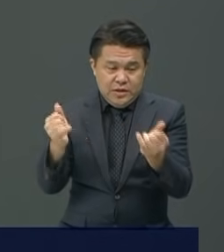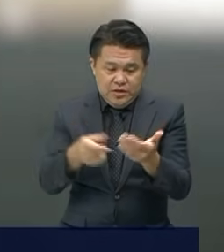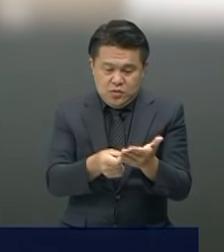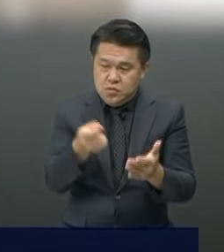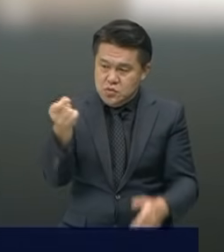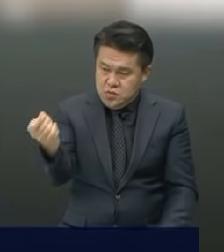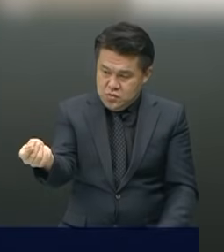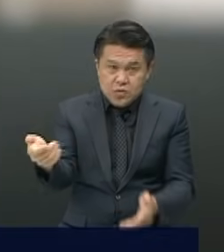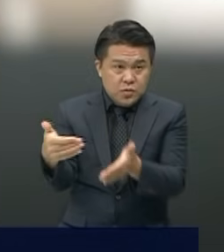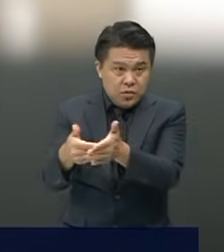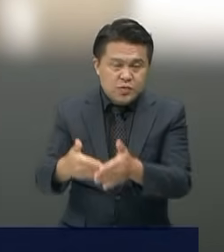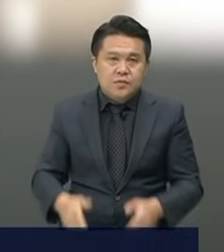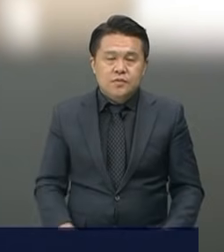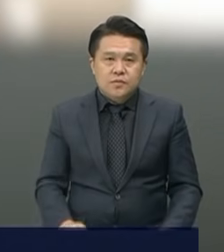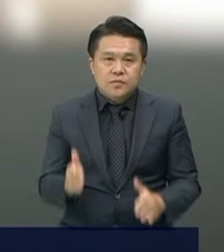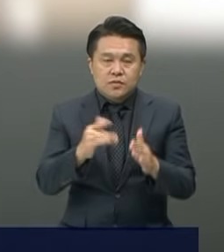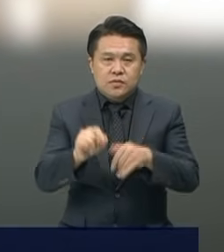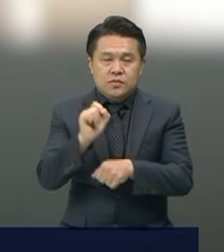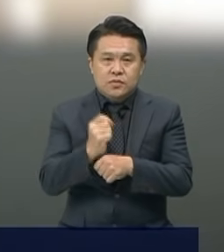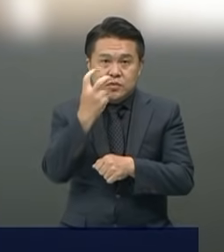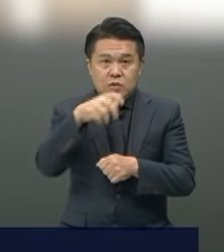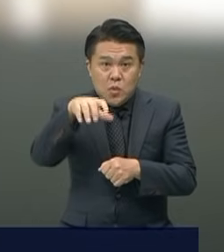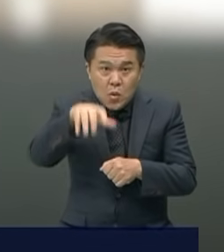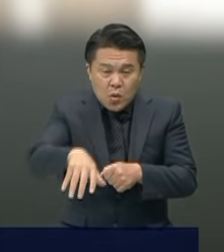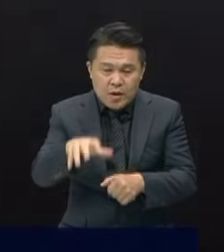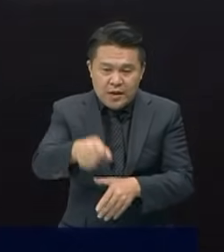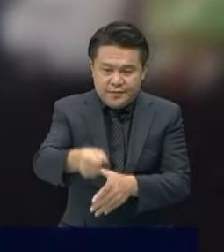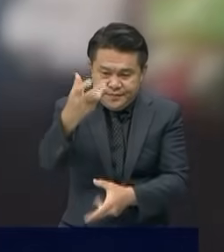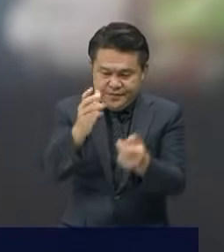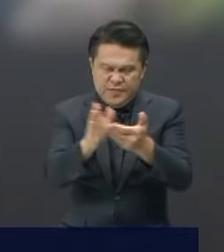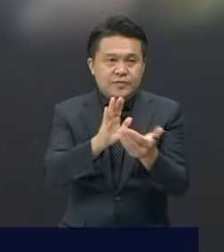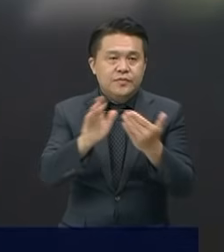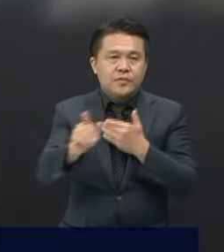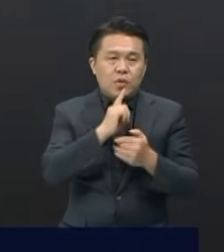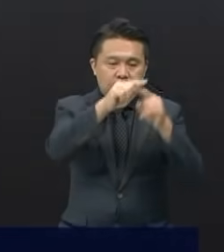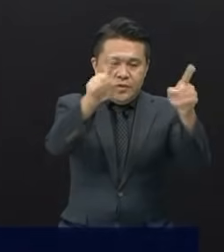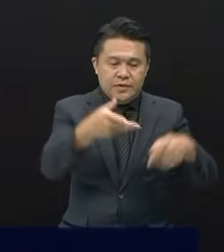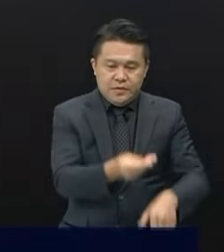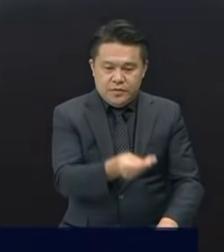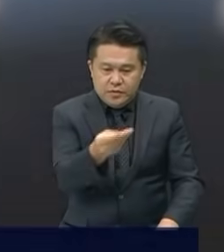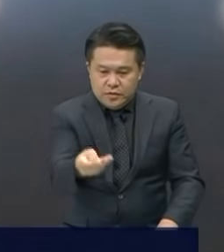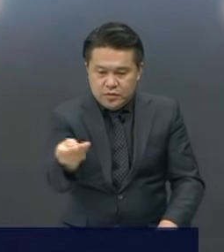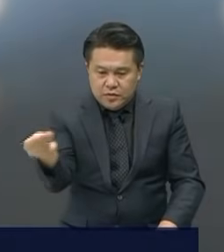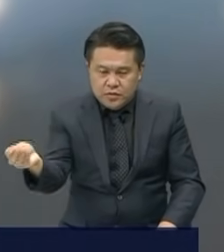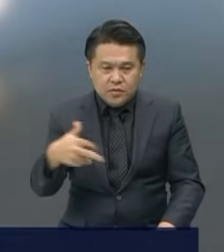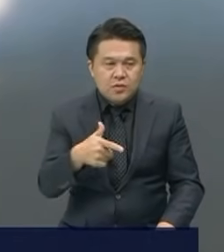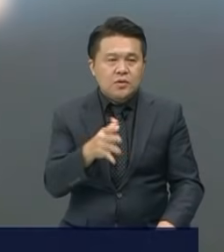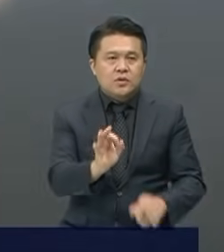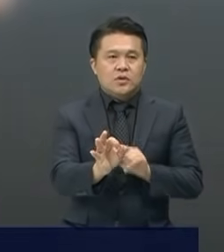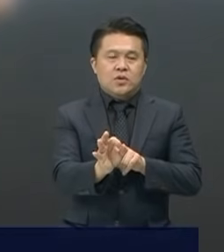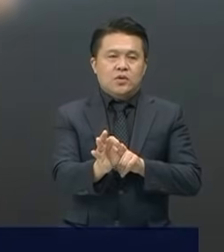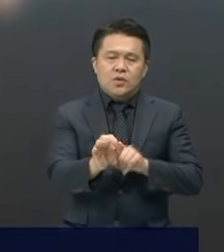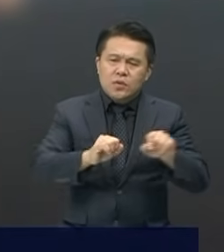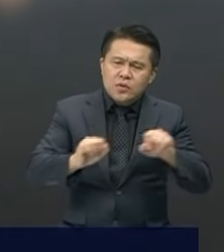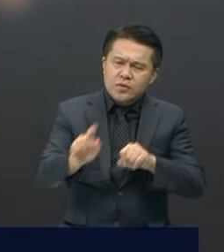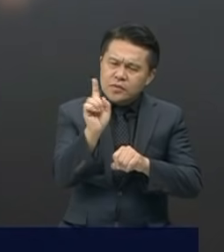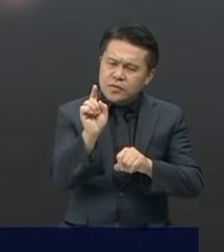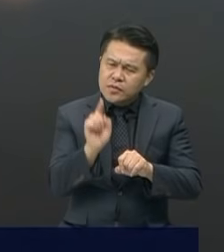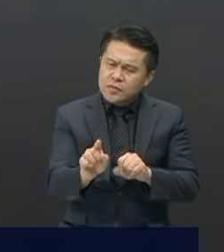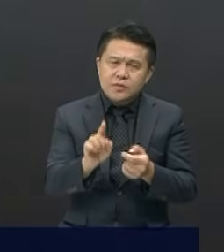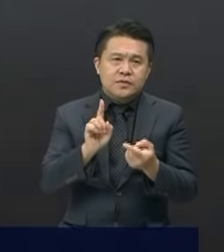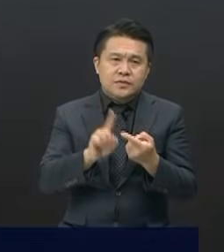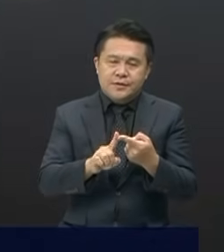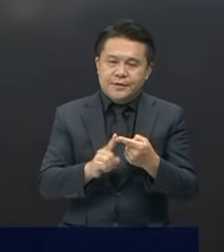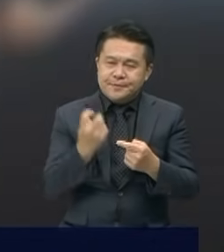알려졌습니다. 공수처는 압수수색 등을 거쳐 고발장이 전달되는 과정에서 정 의원이 어떤 역할을 했는지 등을